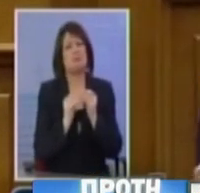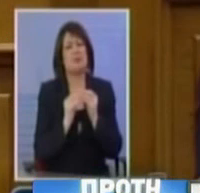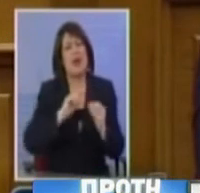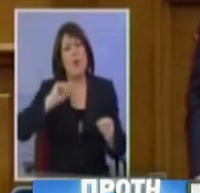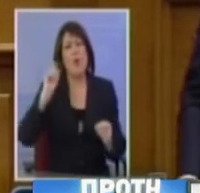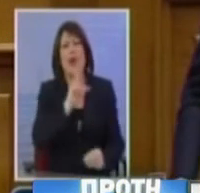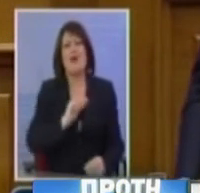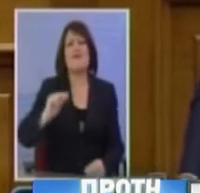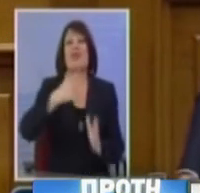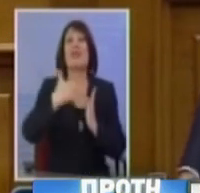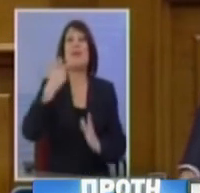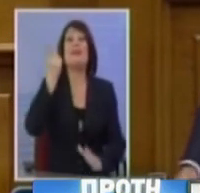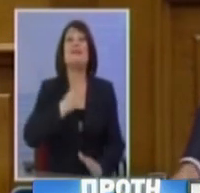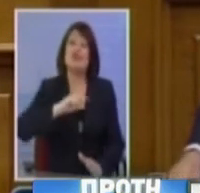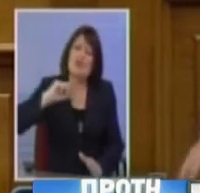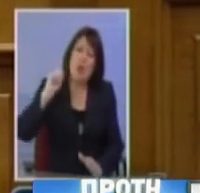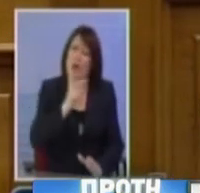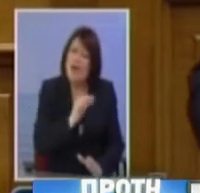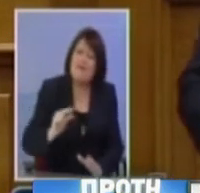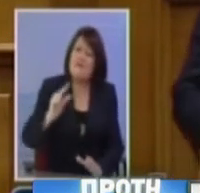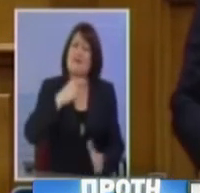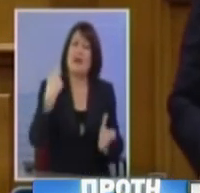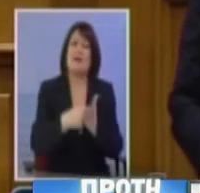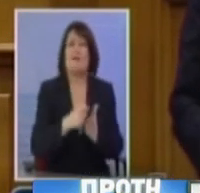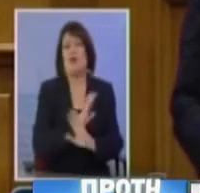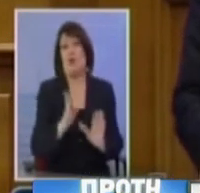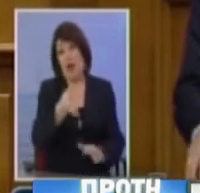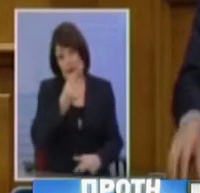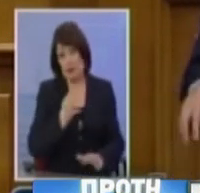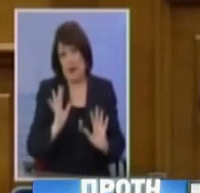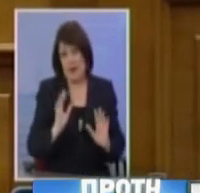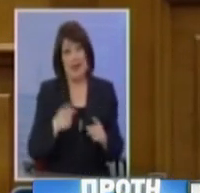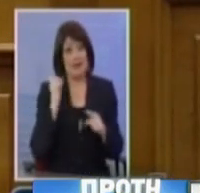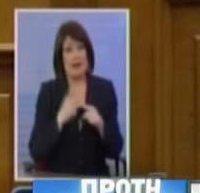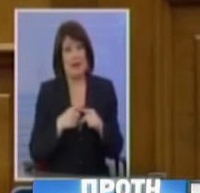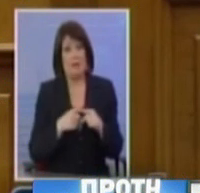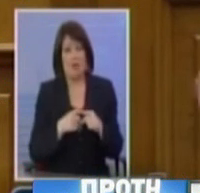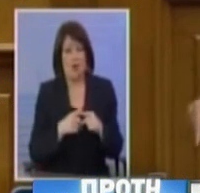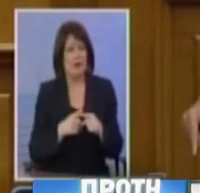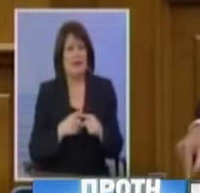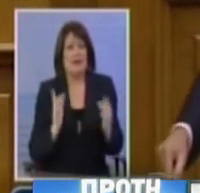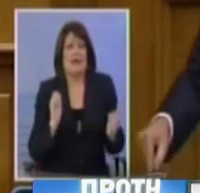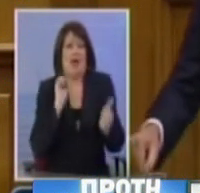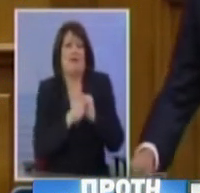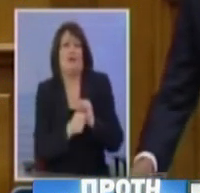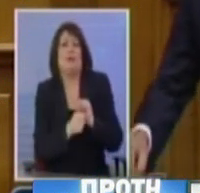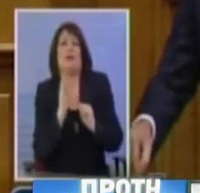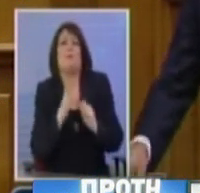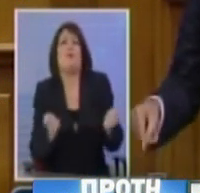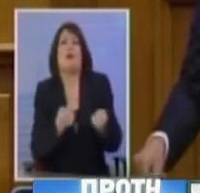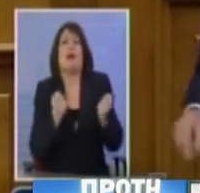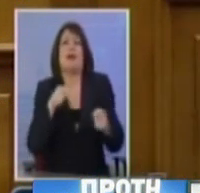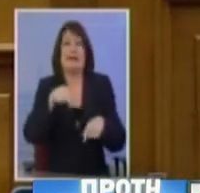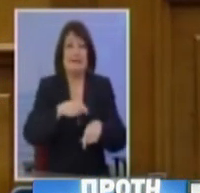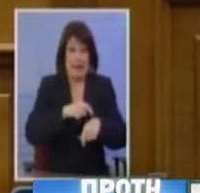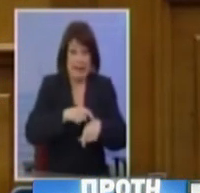του 15%. Αυτό δεν είναι κάτι απλό, δεν είναι κάτι αυτονόητο, δεν είναι κάτι που μπορεί να επιτευχθεί στη σημερινή